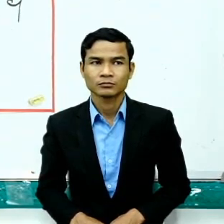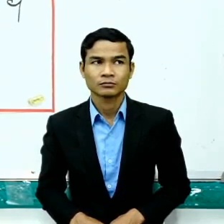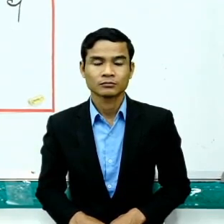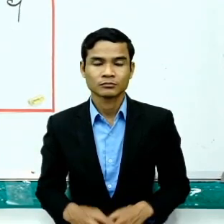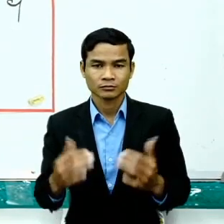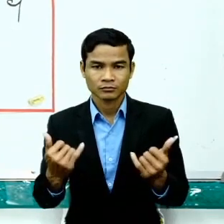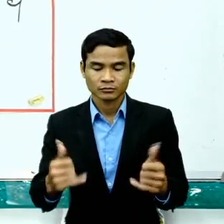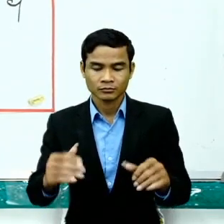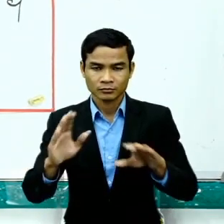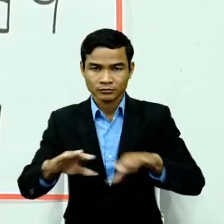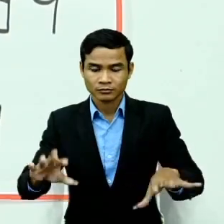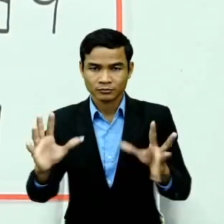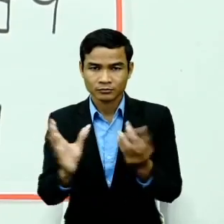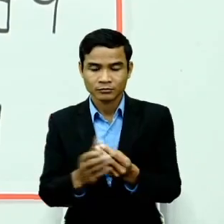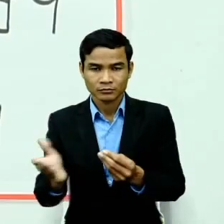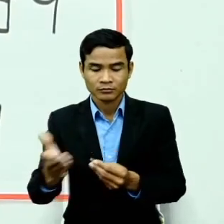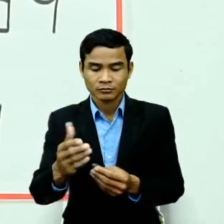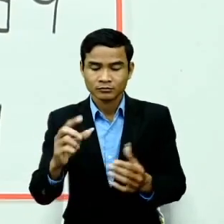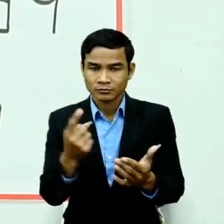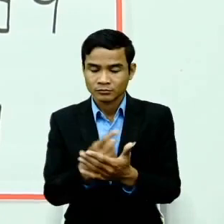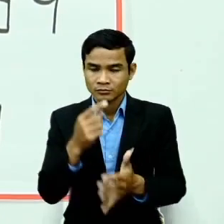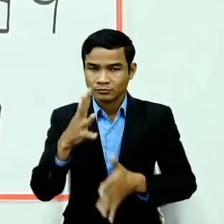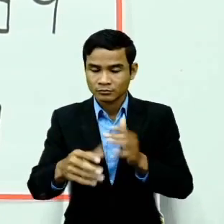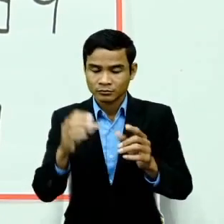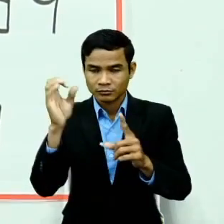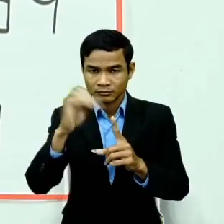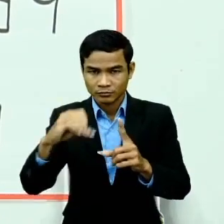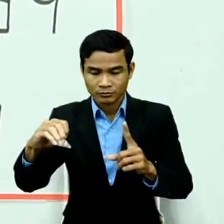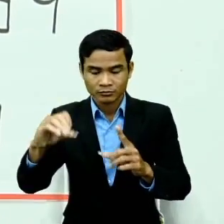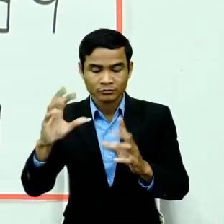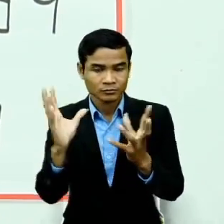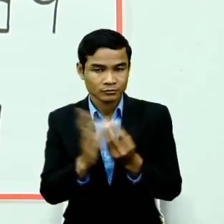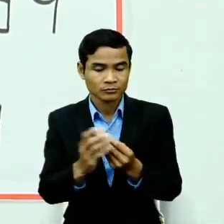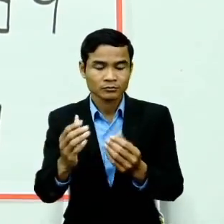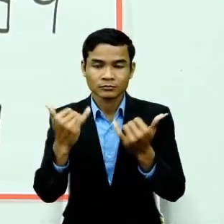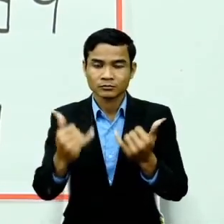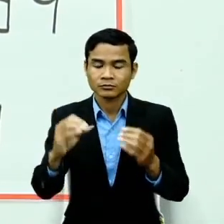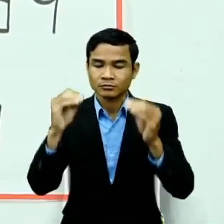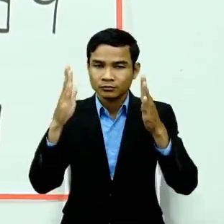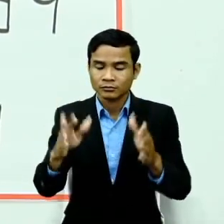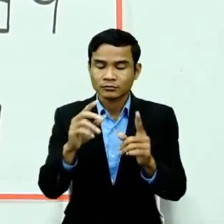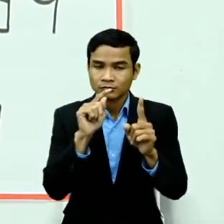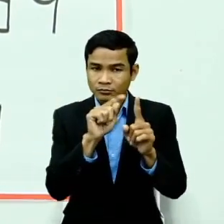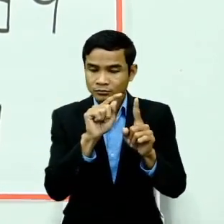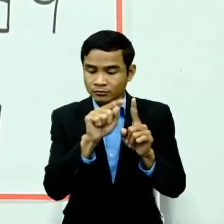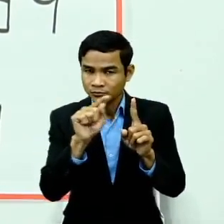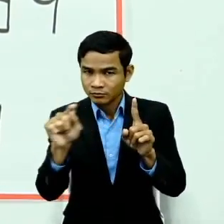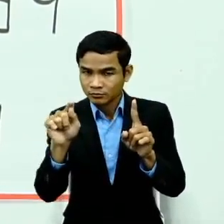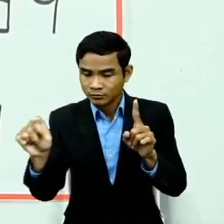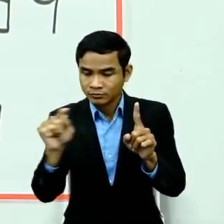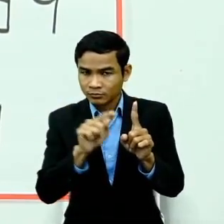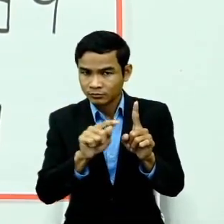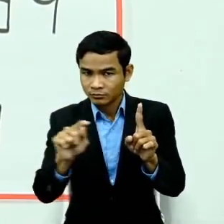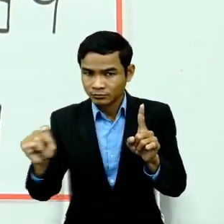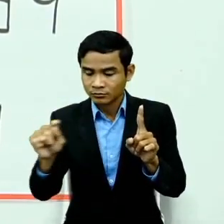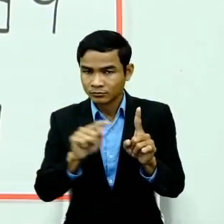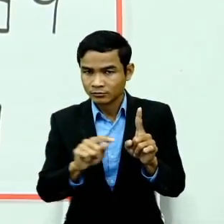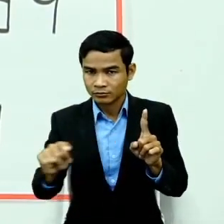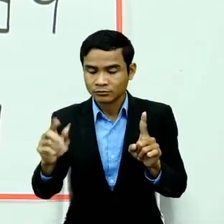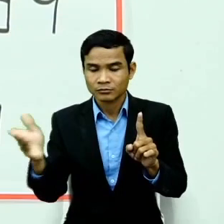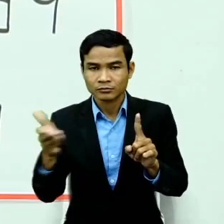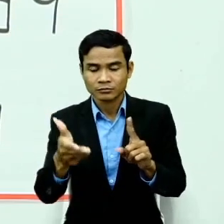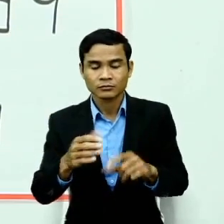chà ấy là con tặng ở cái chà con cho room ăn là bán nè con nhé chà đẹp rút chẳng ở lại con chà lấy con ăn tặng ở cái này